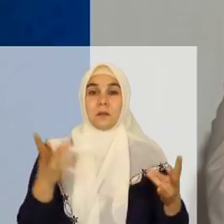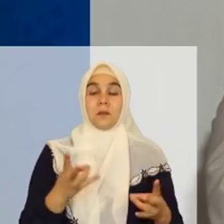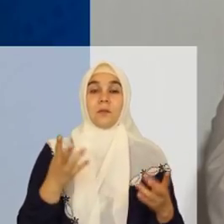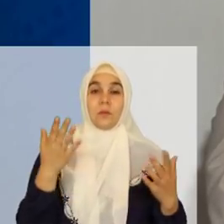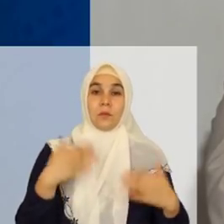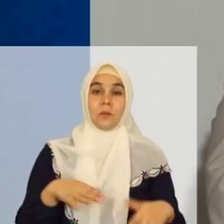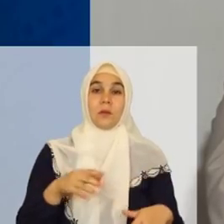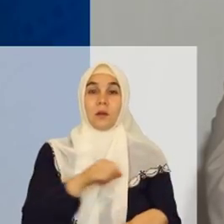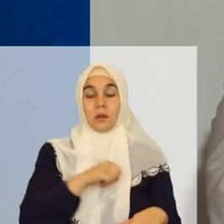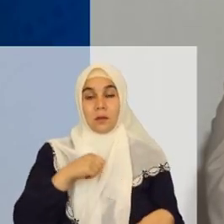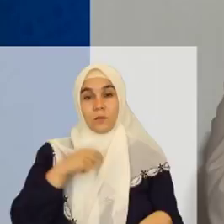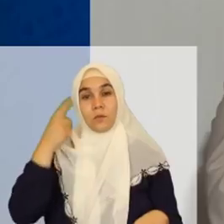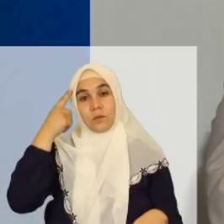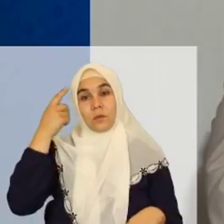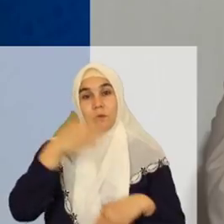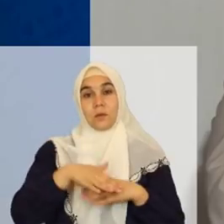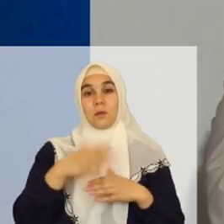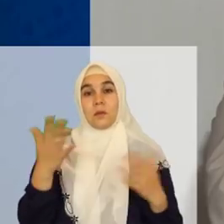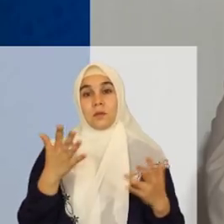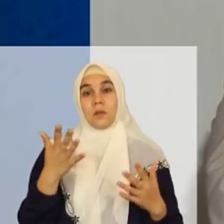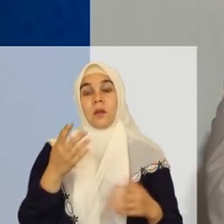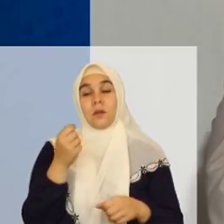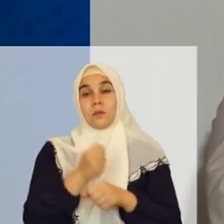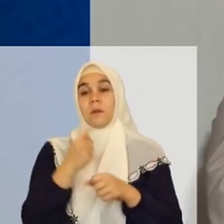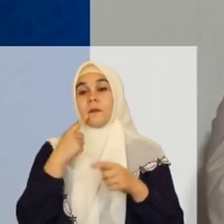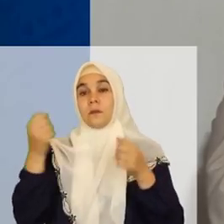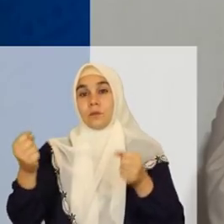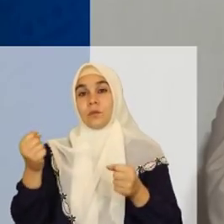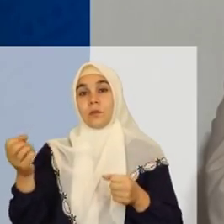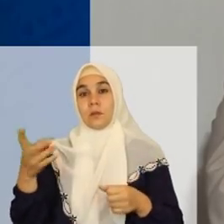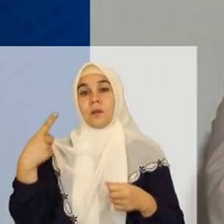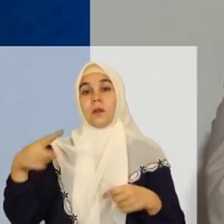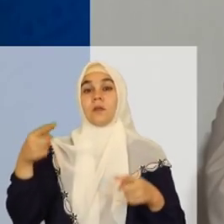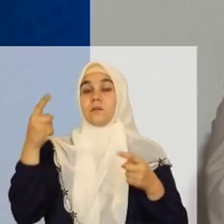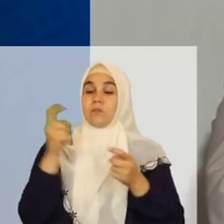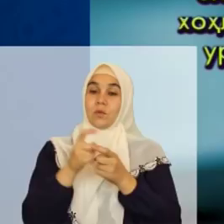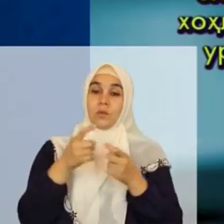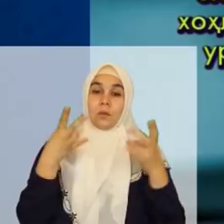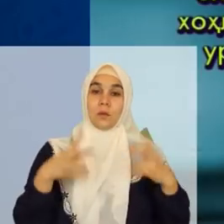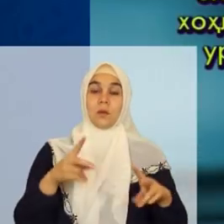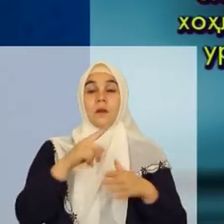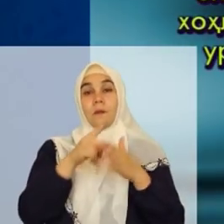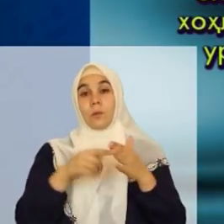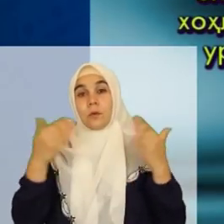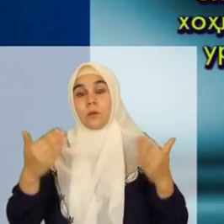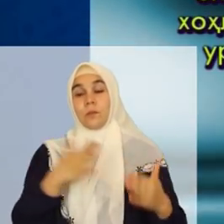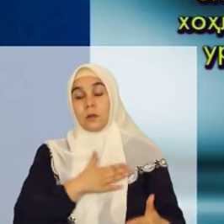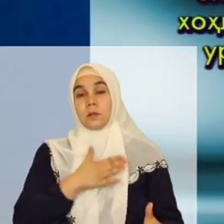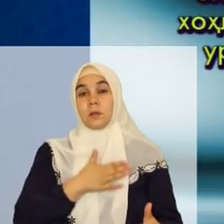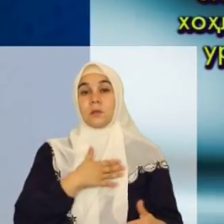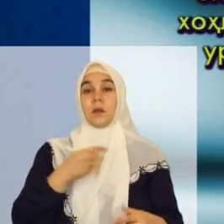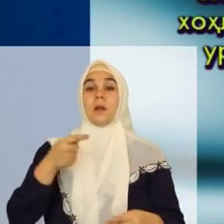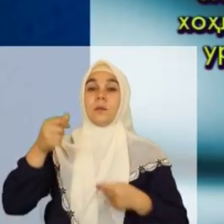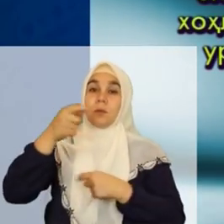ushabdi. Har kim demak ana shu ushaganida turavsini, boshqa bilan janjal qilmasin. Savol: men